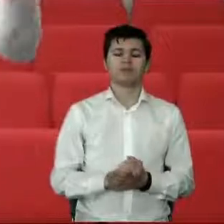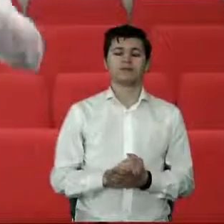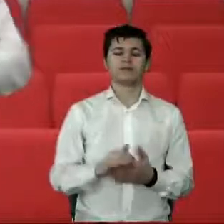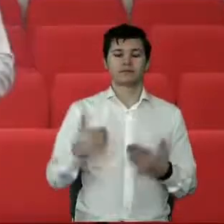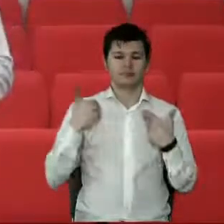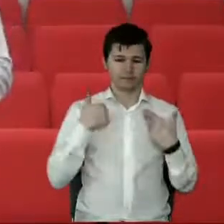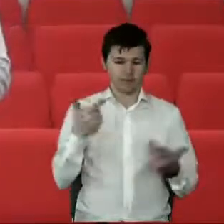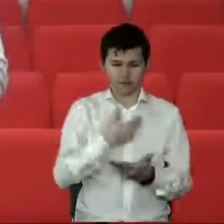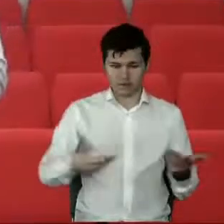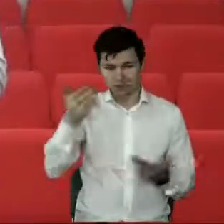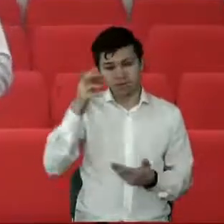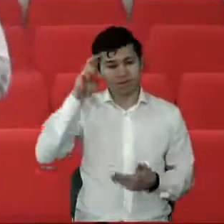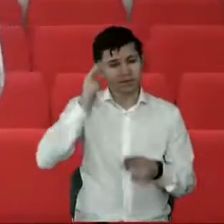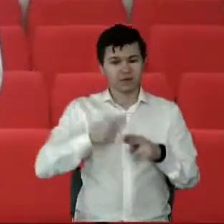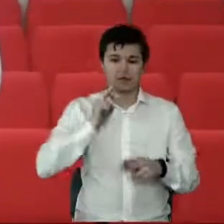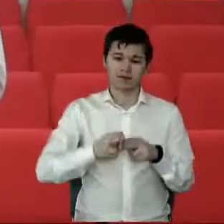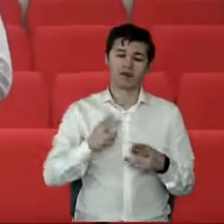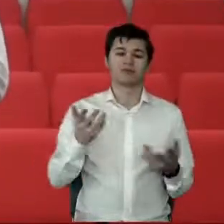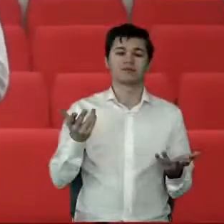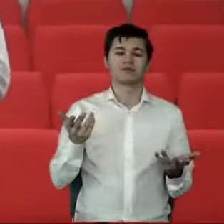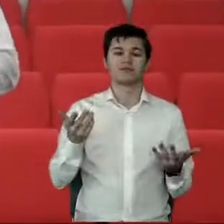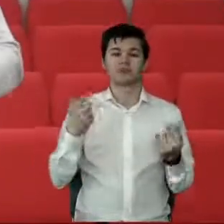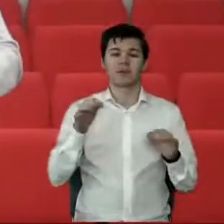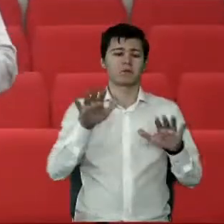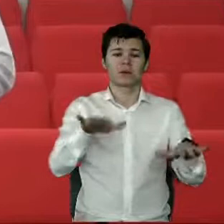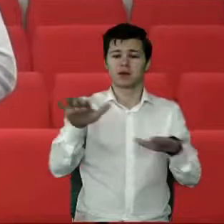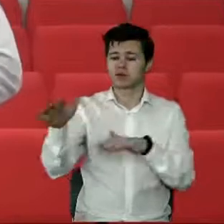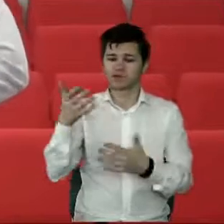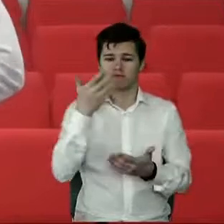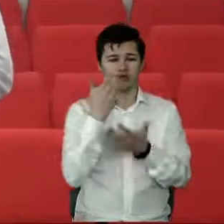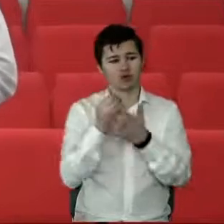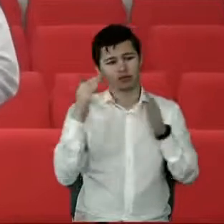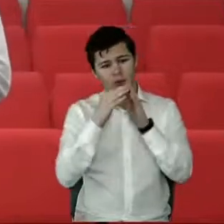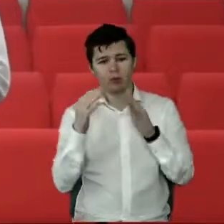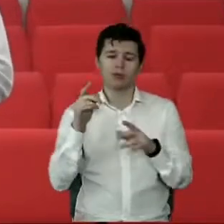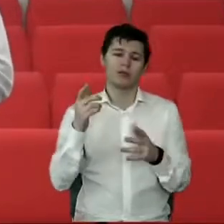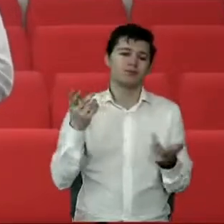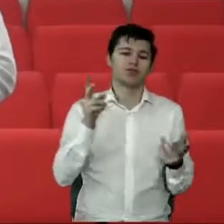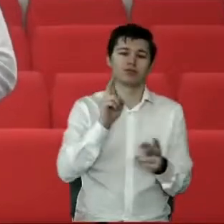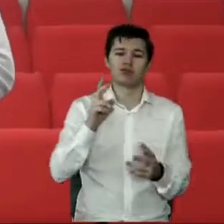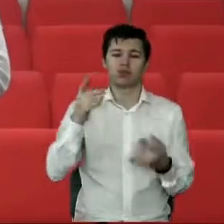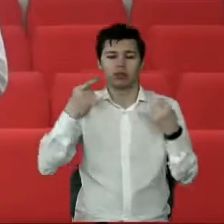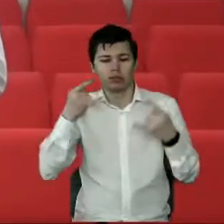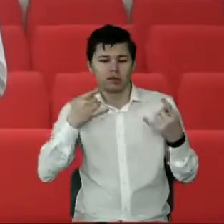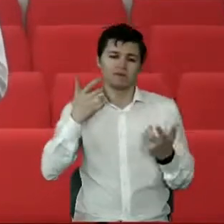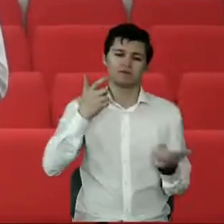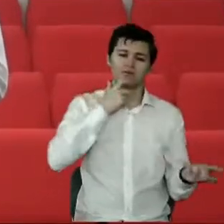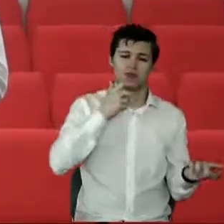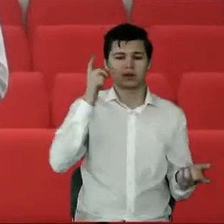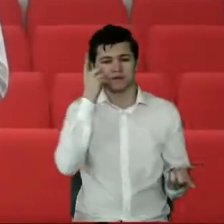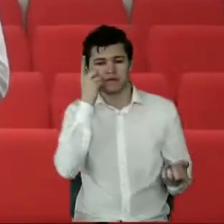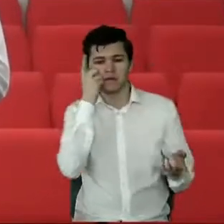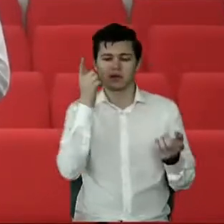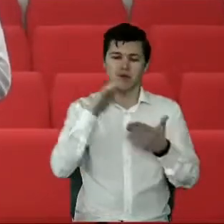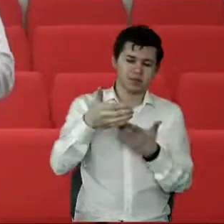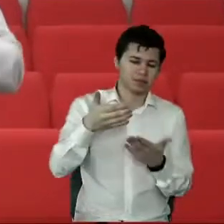Приветствую вас, братья и сестры. Кто где находится, на каком месте, в своем доме, либо не в своем, возле экрана монитора, либо возле своего